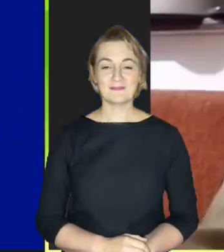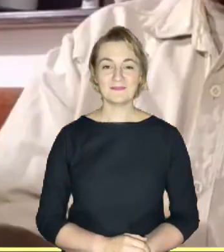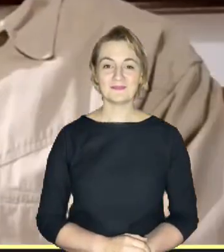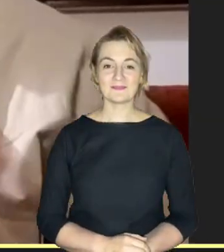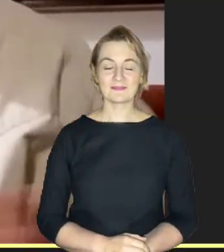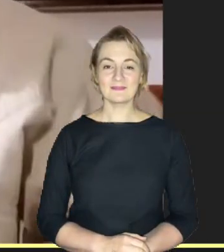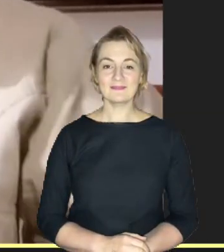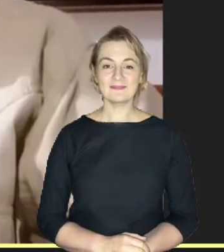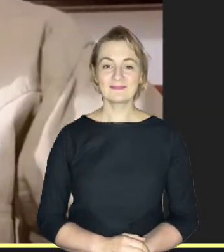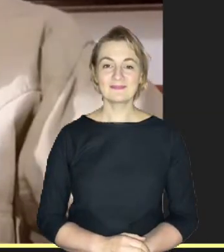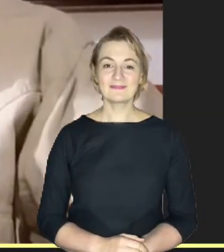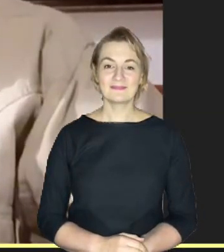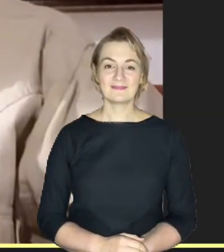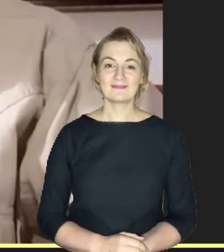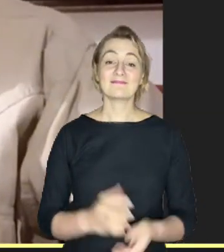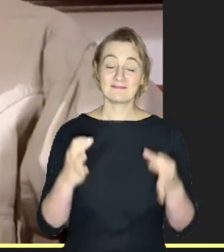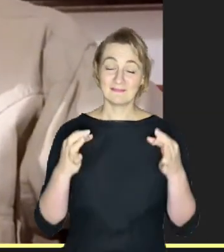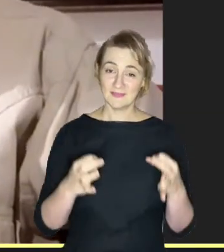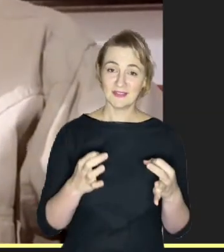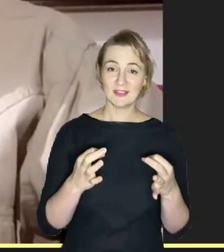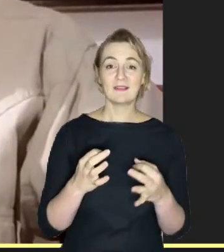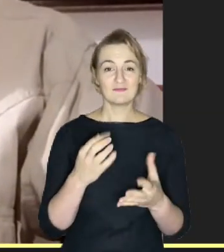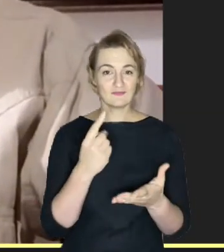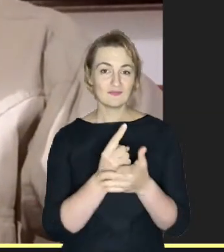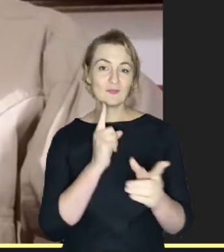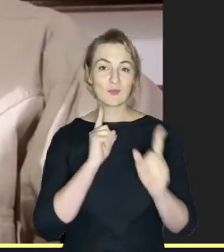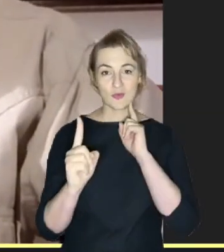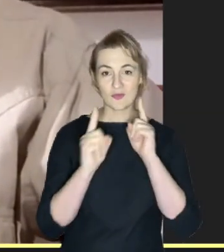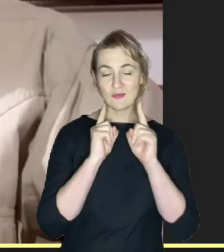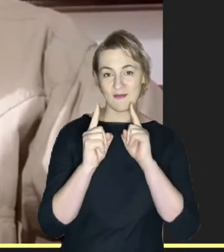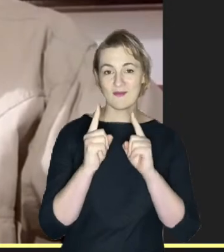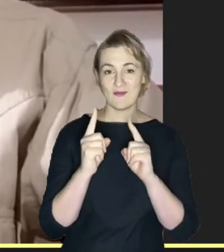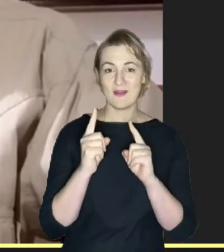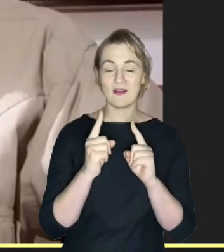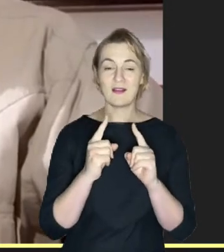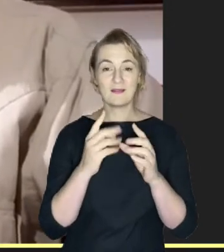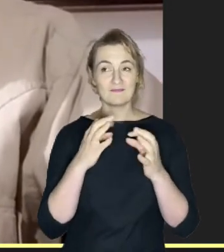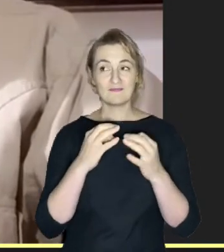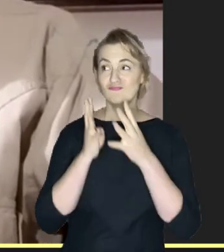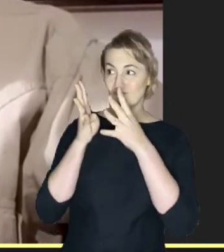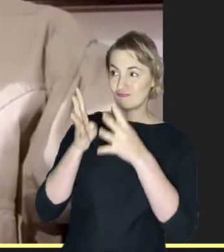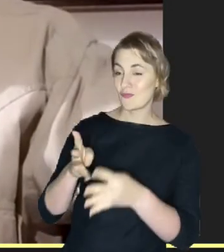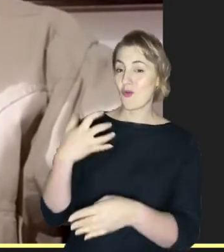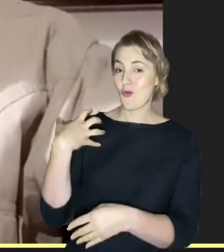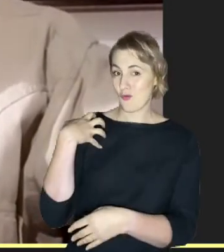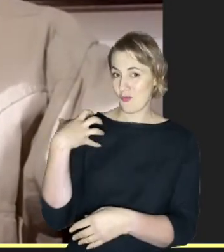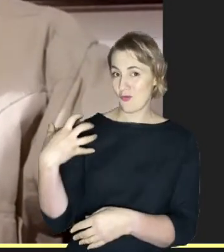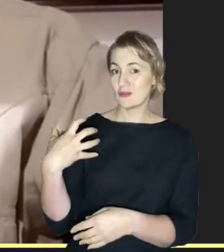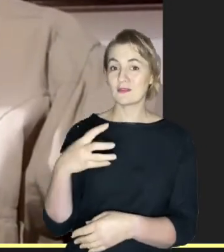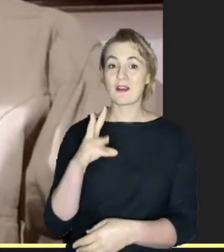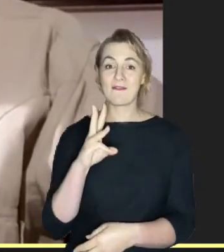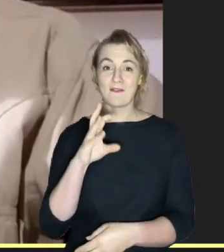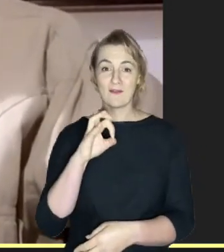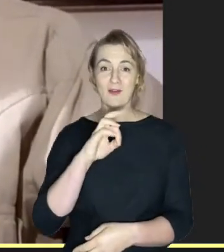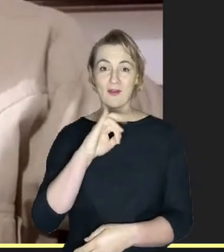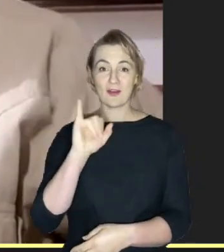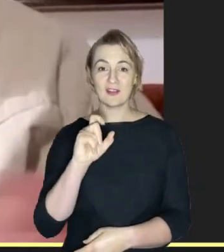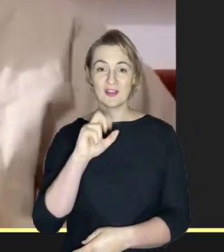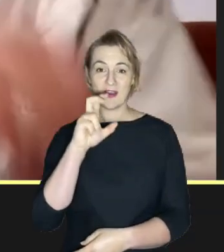No dzisiaj będzie też okazja o tym porozmawiać. Przedstawmy naszego gościa, Wojciech